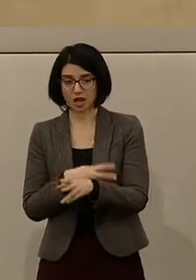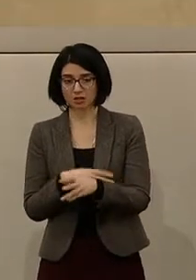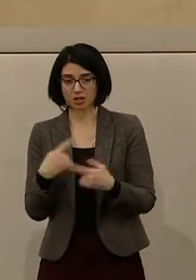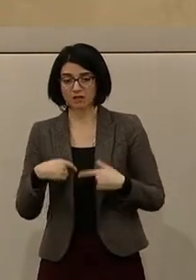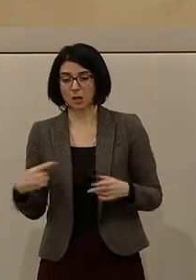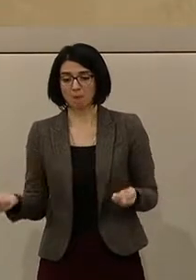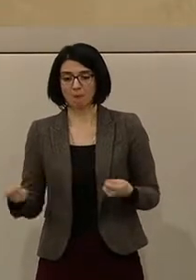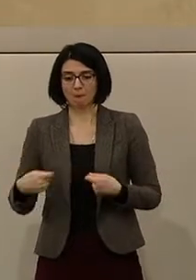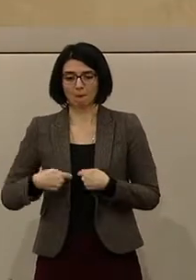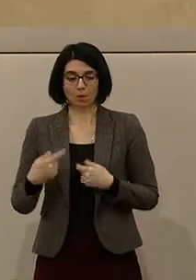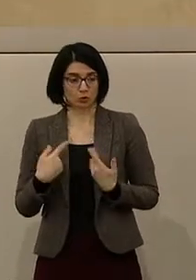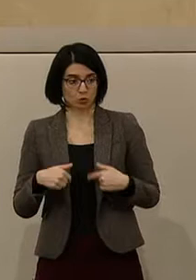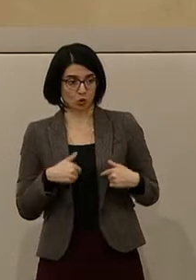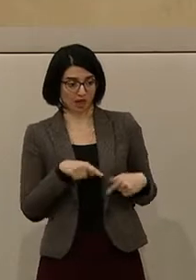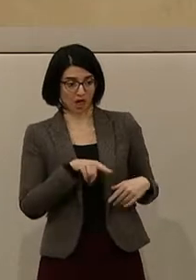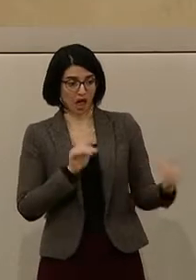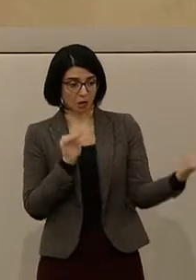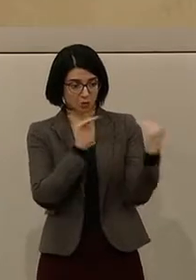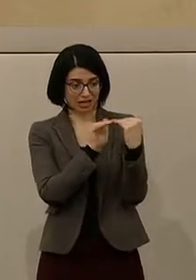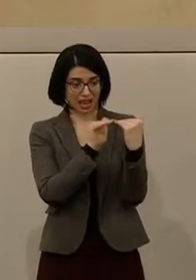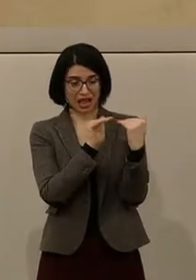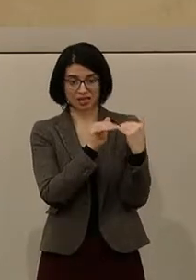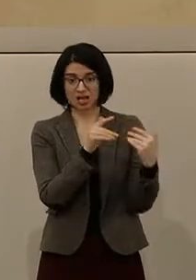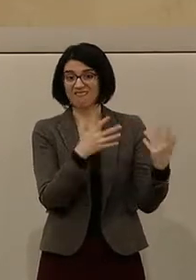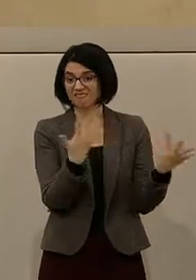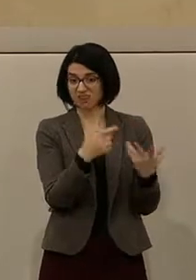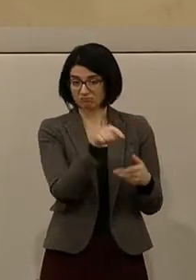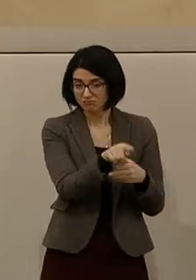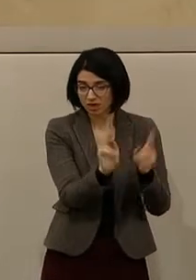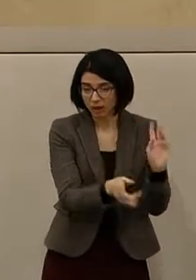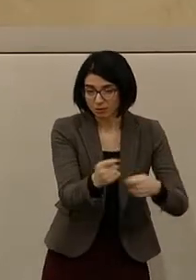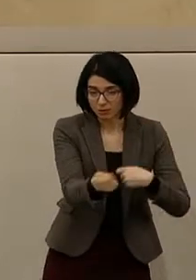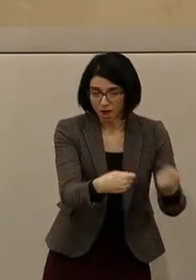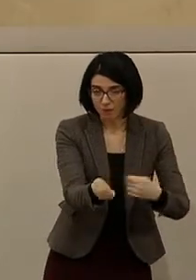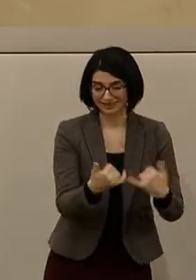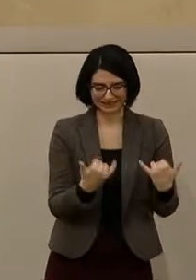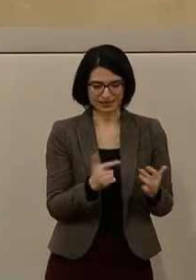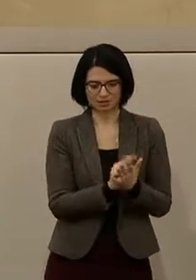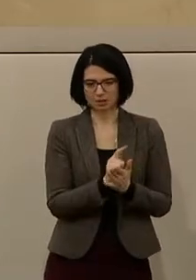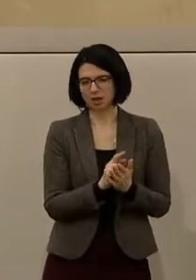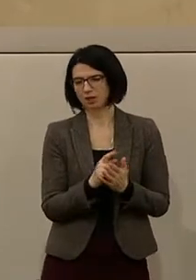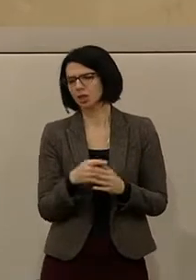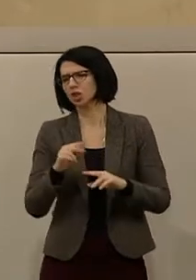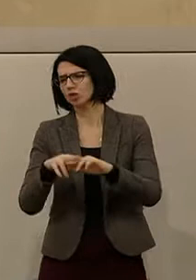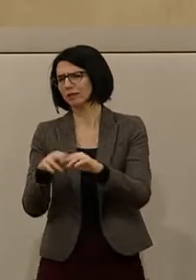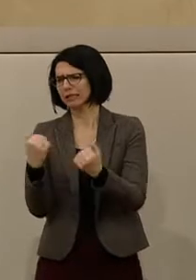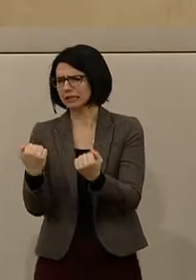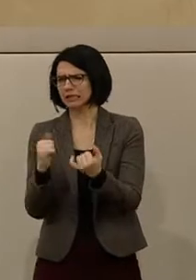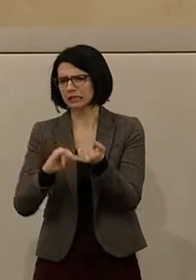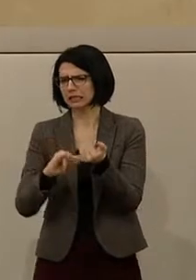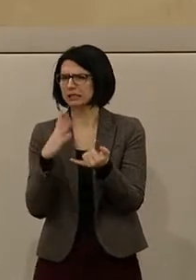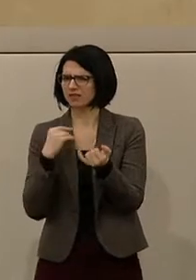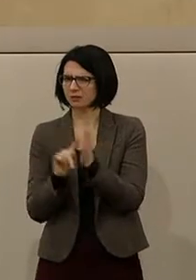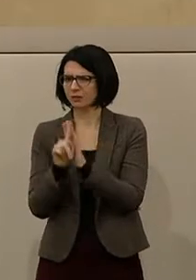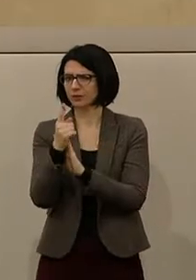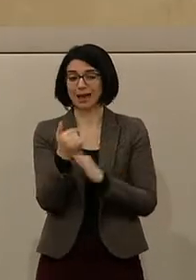soll und das ausgleichen soll, was am Kapitalmarkt derzeit, ich glaube, wir rechnen alle in der nächsten Zeit mit steigenden Zinsen,